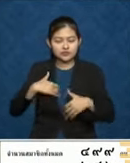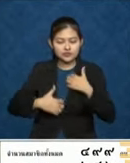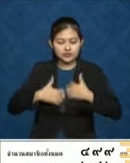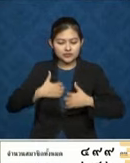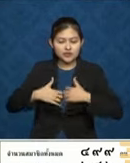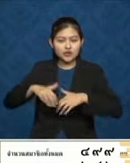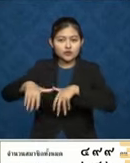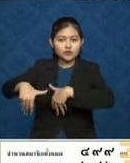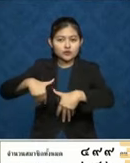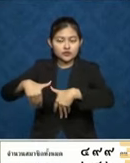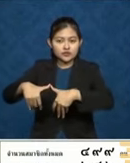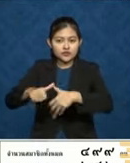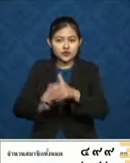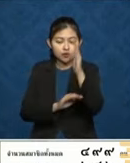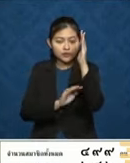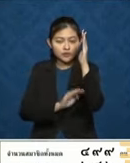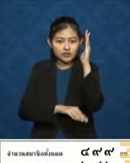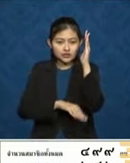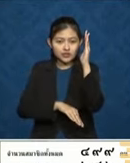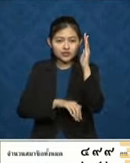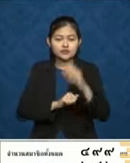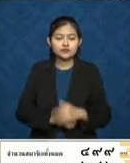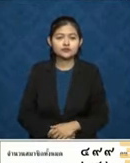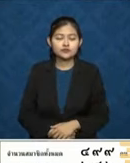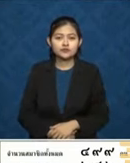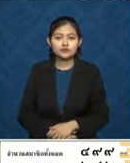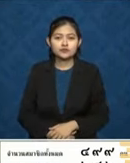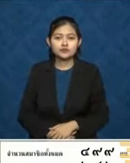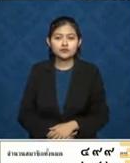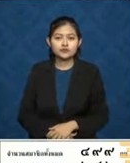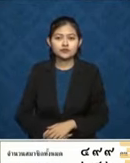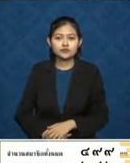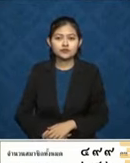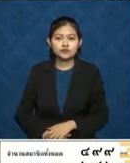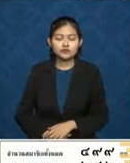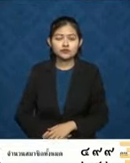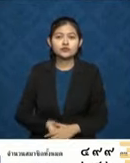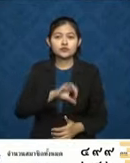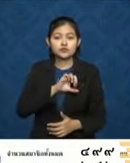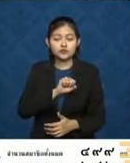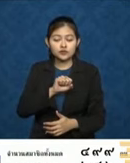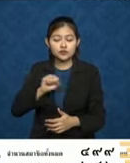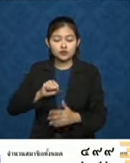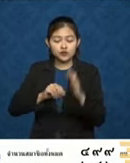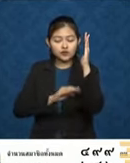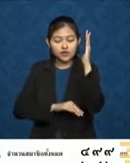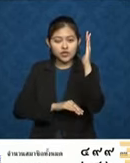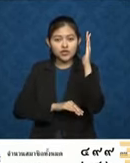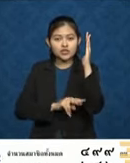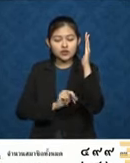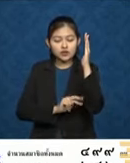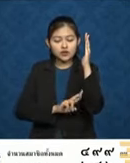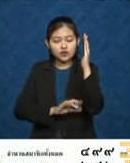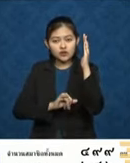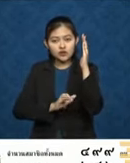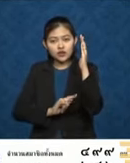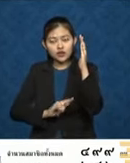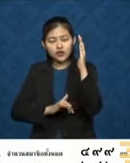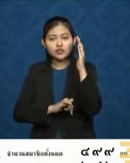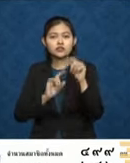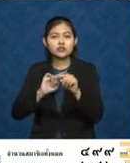ประชาชนจังหวัดชายแดนใต้อ่าไม่ว่าจะเป็นสสใน 3จังหวัดชนดใต้รวมถึงตัวท่านประธานเองเหมือน